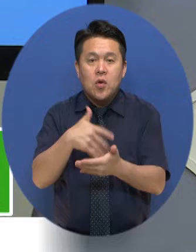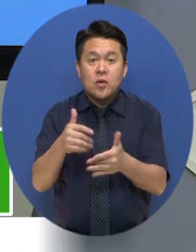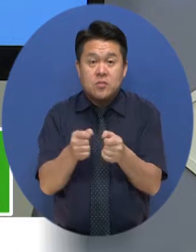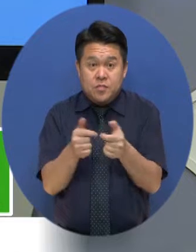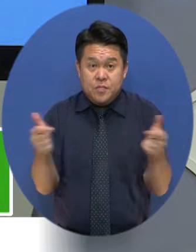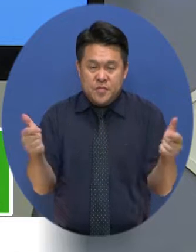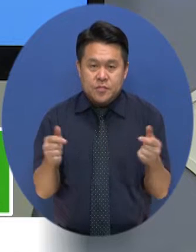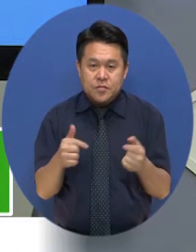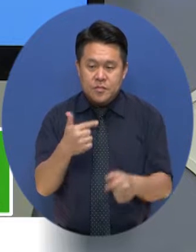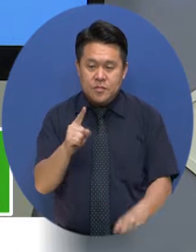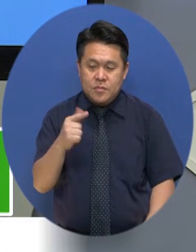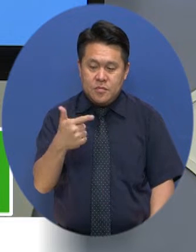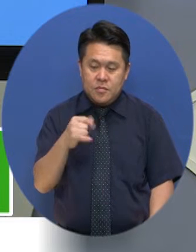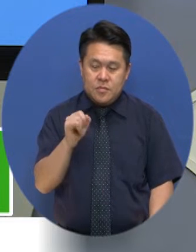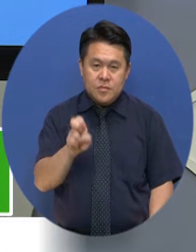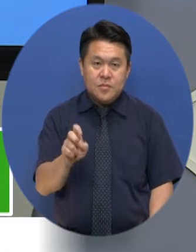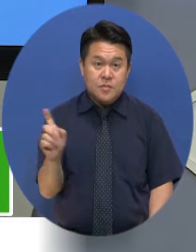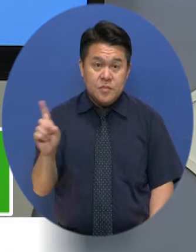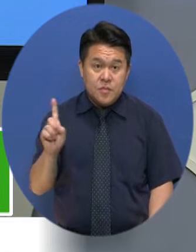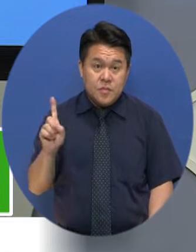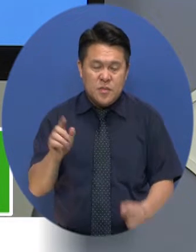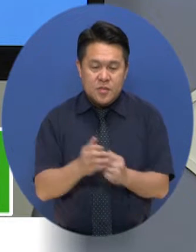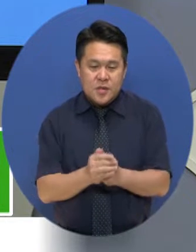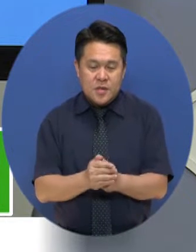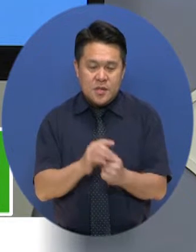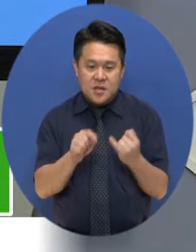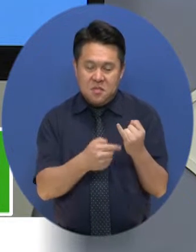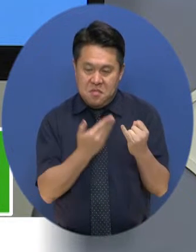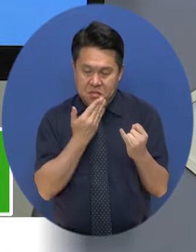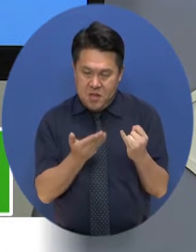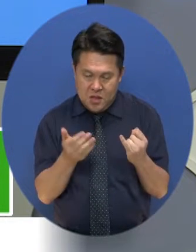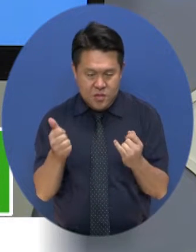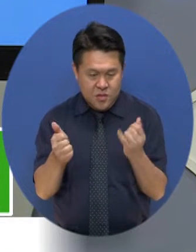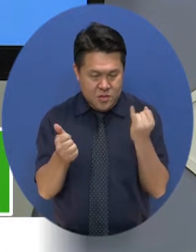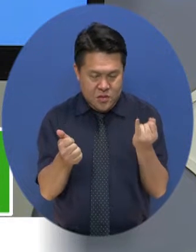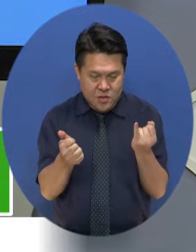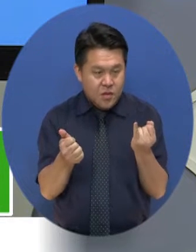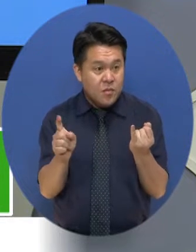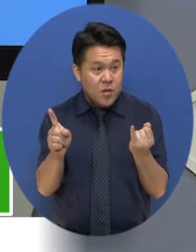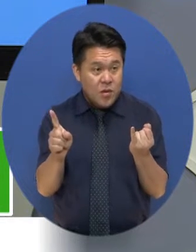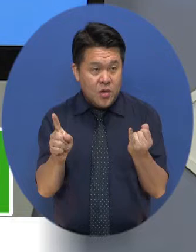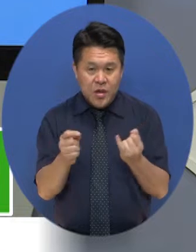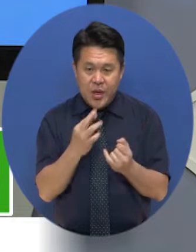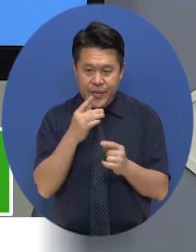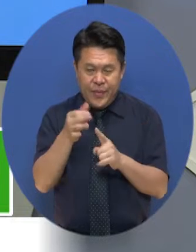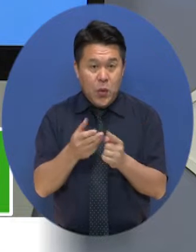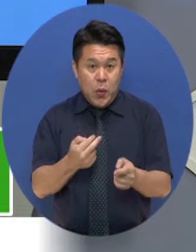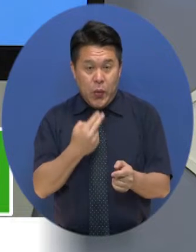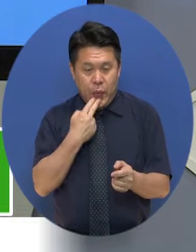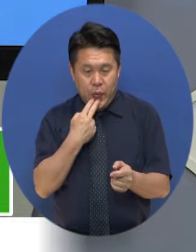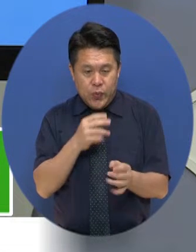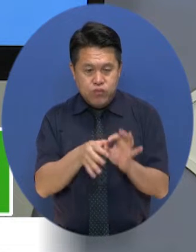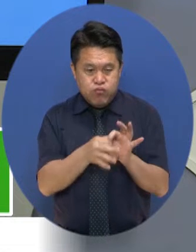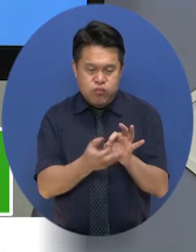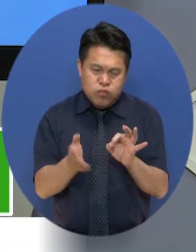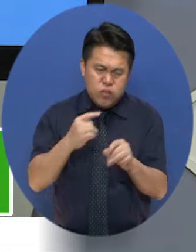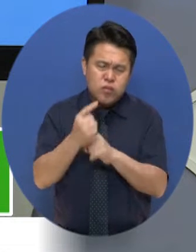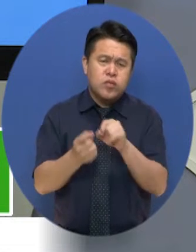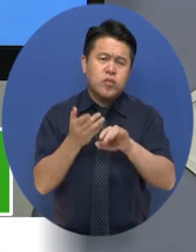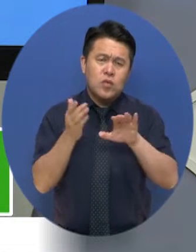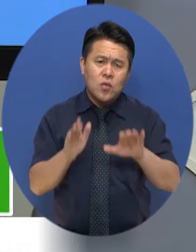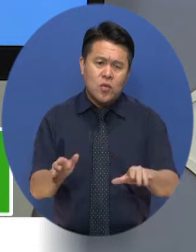가임기 의 남성과 여성이 피임을 하지 않고 정상적인 성관계를 했는데도 1년 이상 임신이 되지 않는 상태를